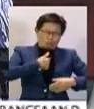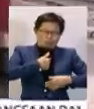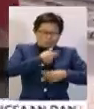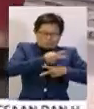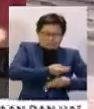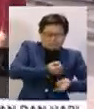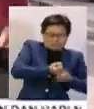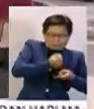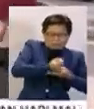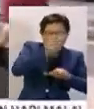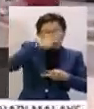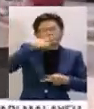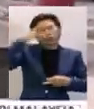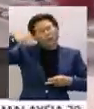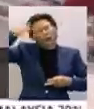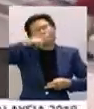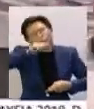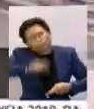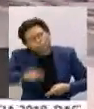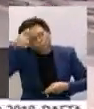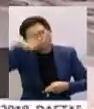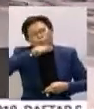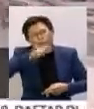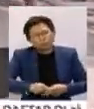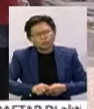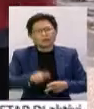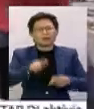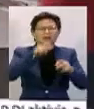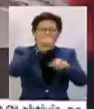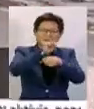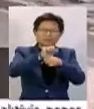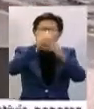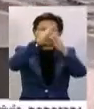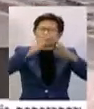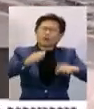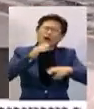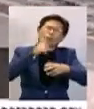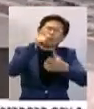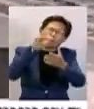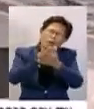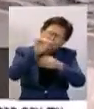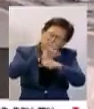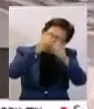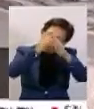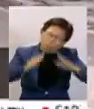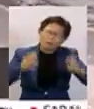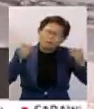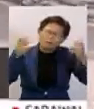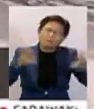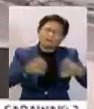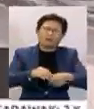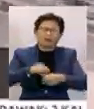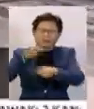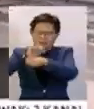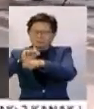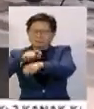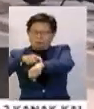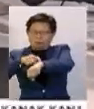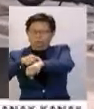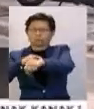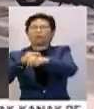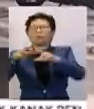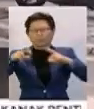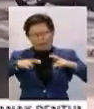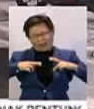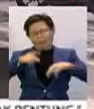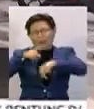dia. Orang kerja rumah lebih teruk daripada orang bekerja, because kalau you kerja, you ada waktu. Yes, you ada waktu rehat,